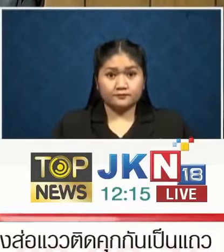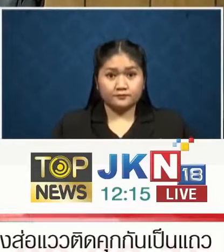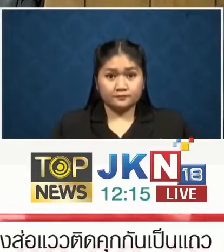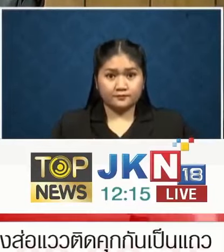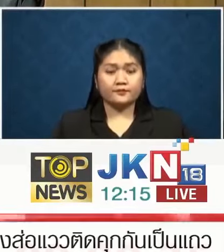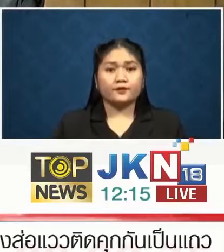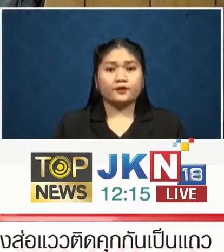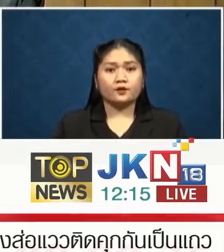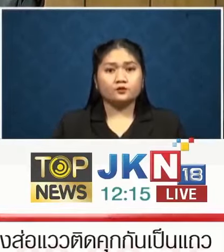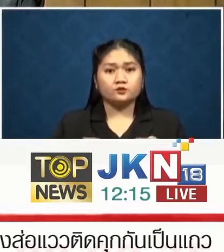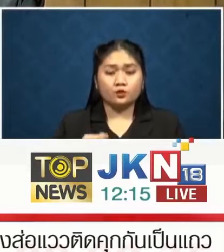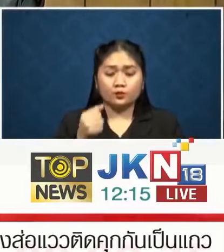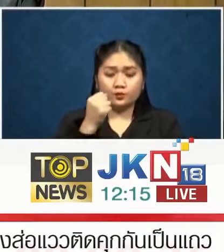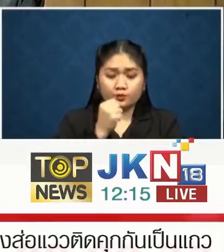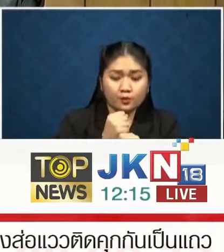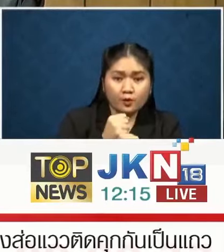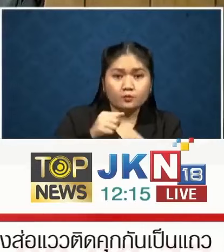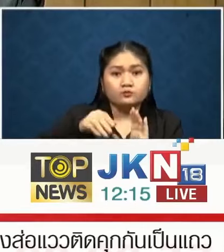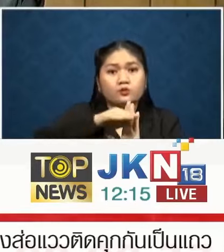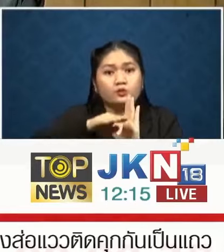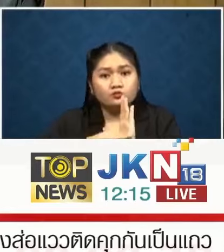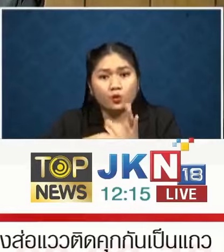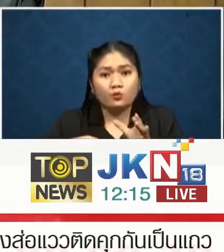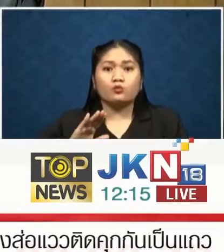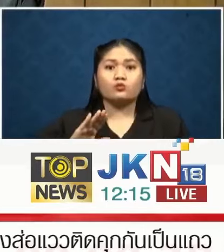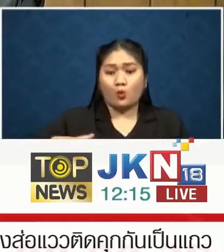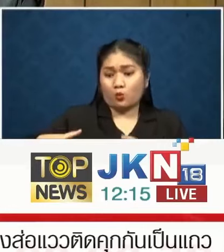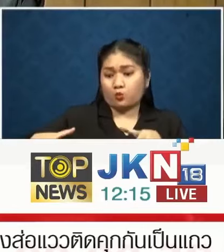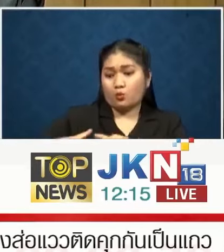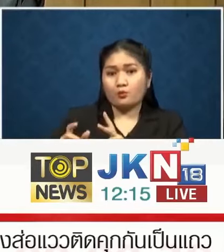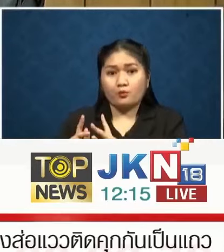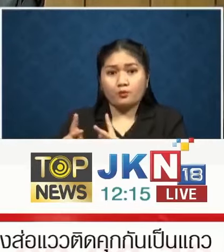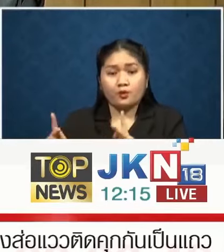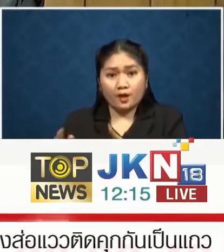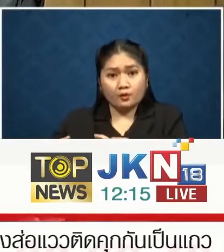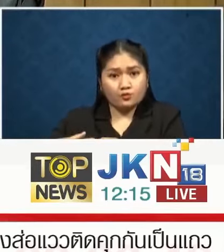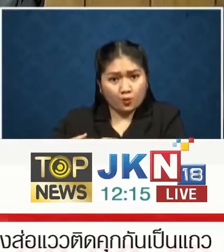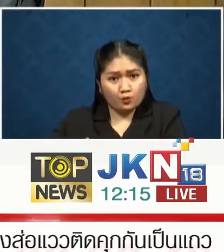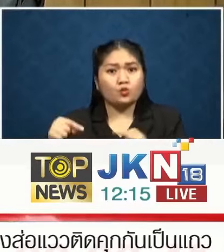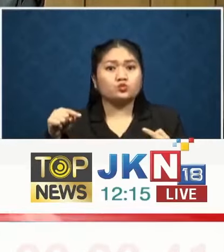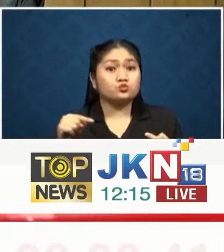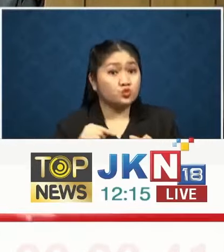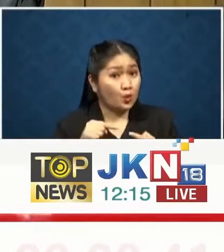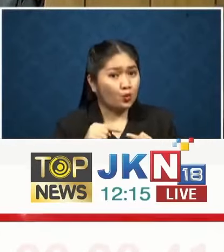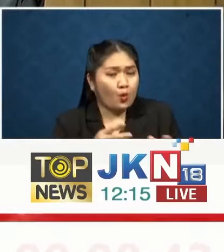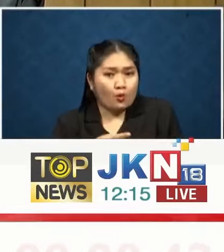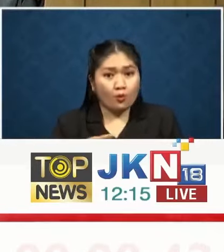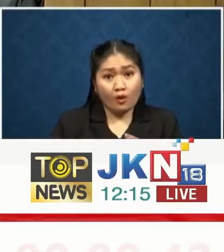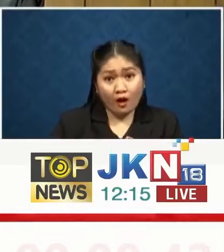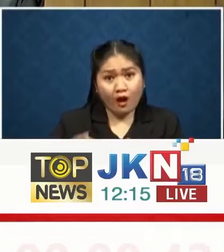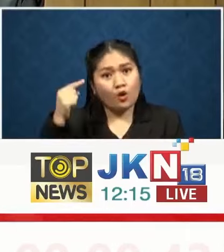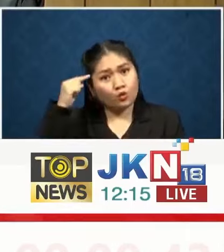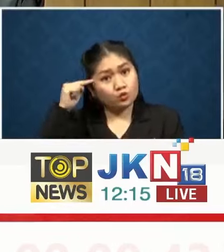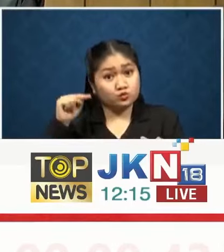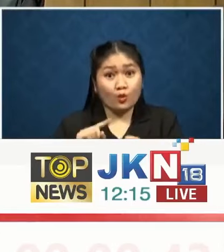ารในการพัฒนาความเชื่อต่อพฤติกรรมต่างๆเขาแยกย่อยเป็น2หลักสูตรหลักสูตรแรกเนี่ยชื่อว่าซีดไทยแลนด์คือมีความ